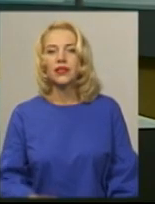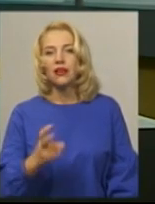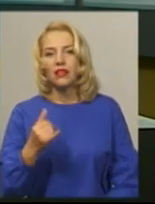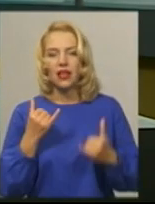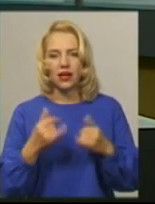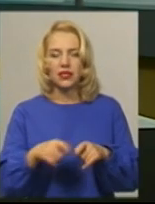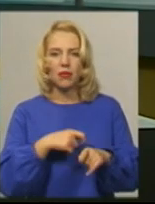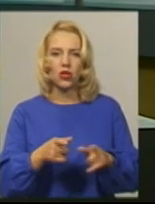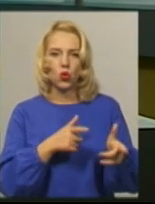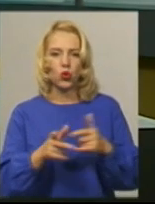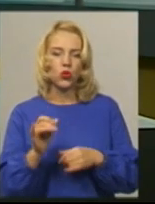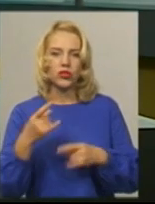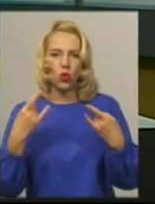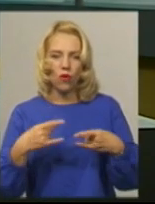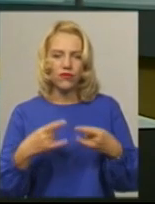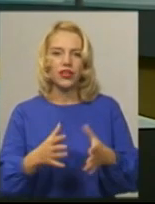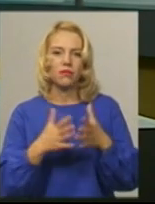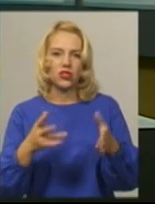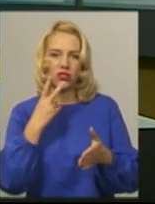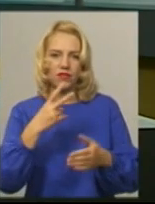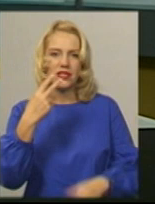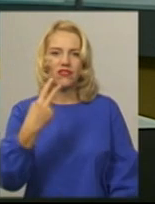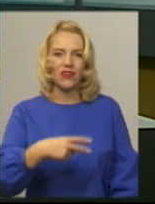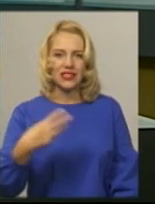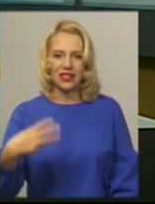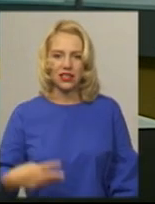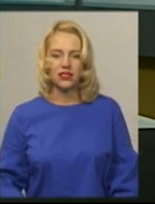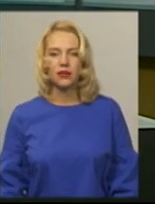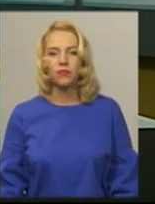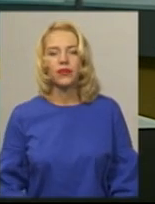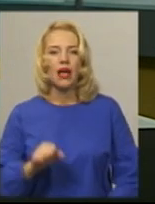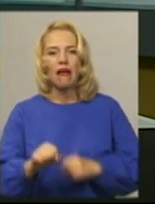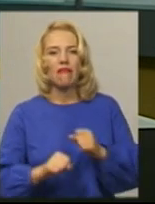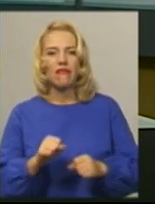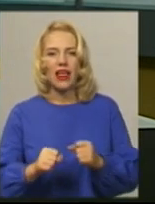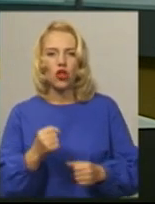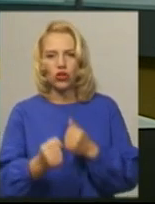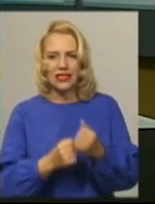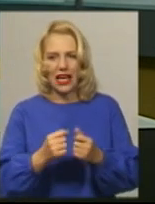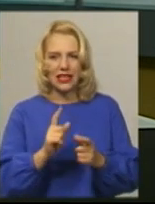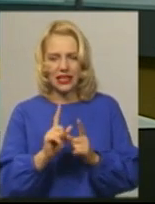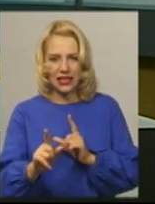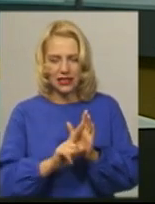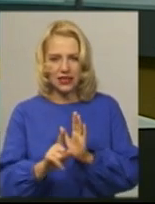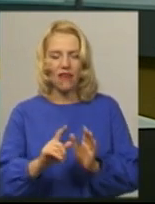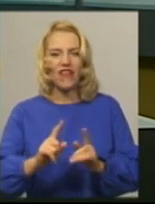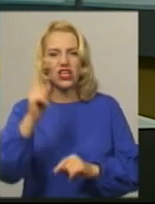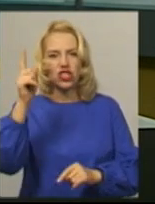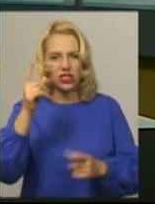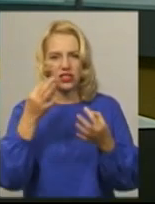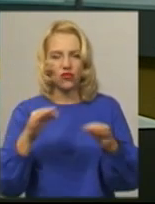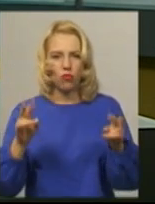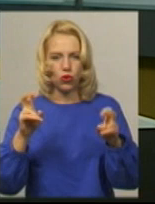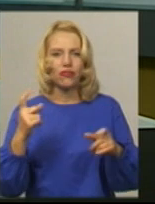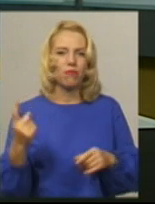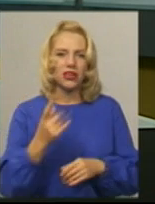Наразі матеріал готується до ефіру. Більше дивіться о 20:30. Велозаїзд «Вершина свободи» вперше відбудеться у Хмельницькому. Захід